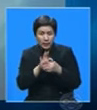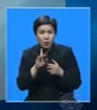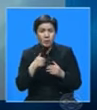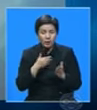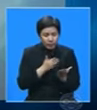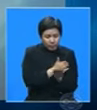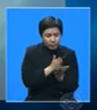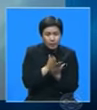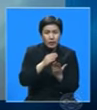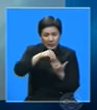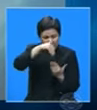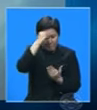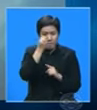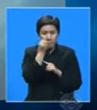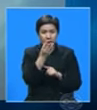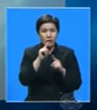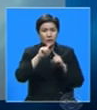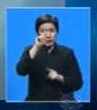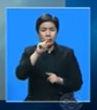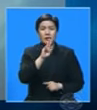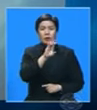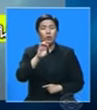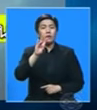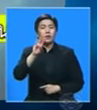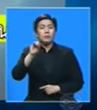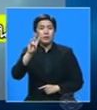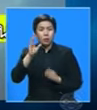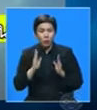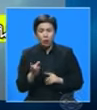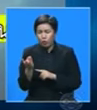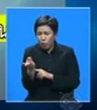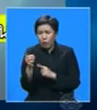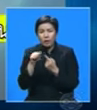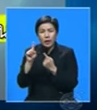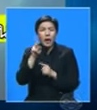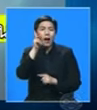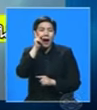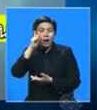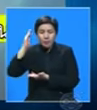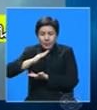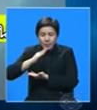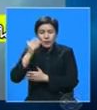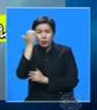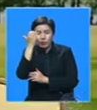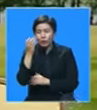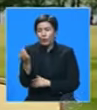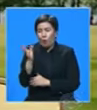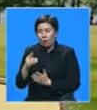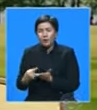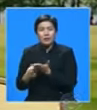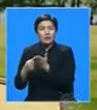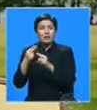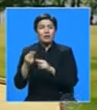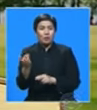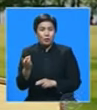มัครด้านการศึกษามากที่สุดถึง777คนน้อยที่สุดก็คือด้านสื่อสารมวลชนนะครับ194คนหลังจากนี้ก็